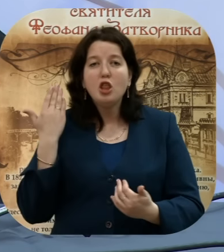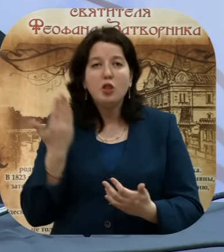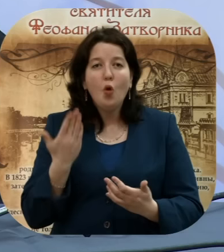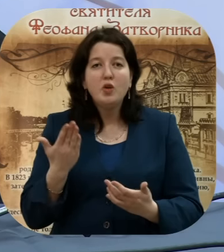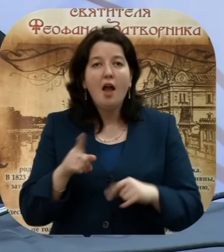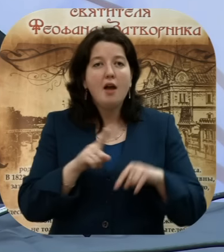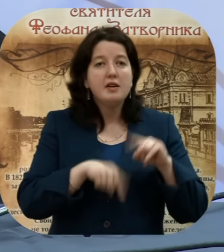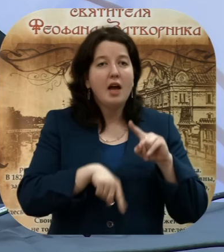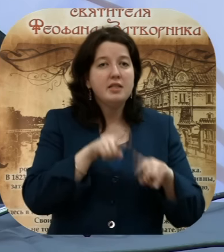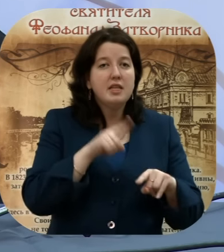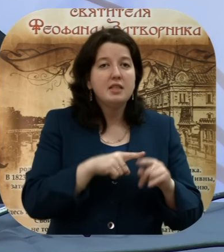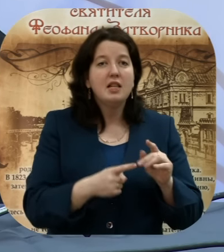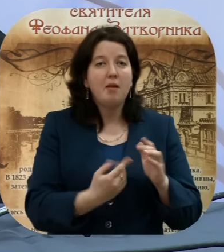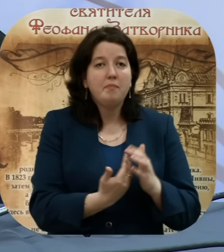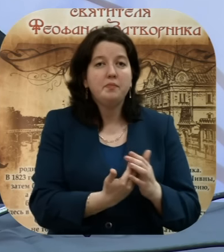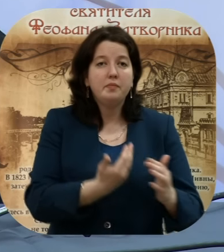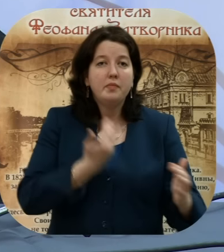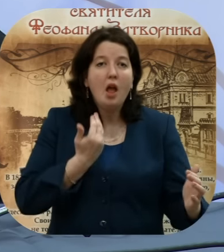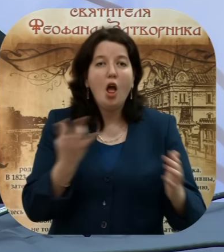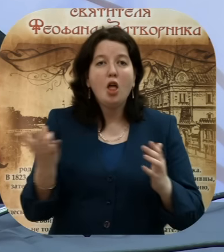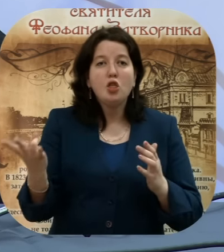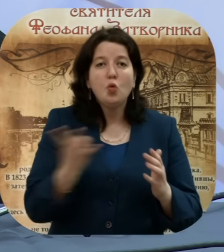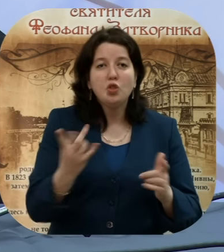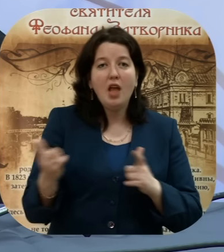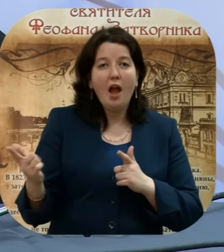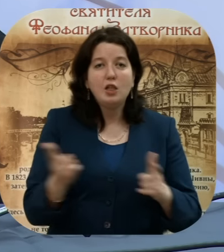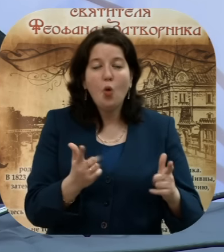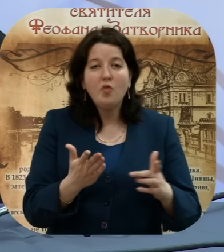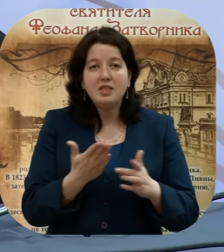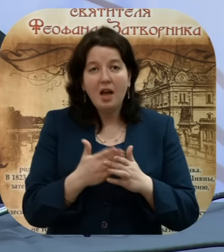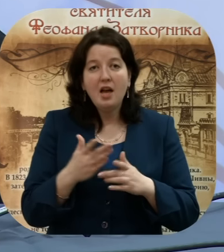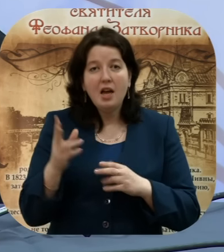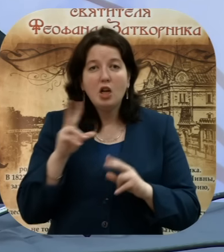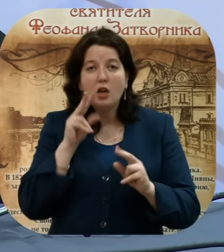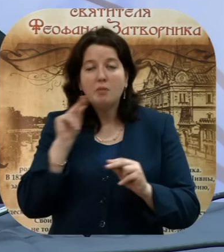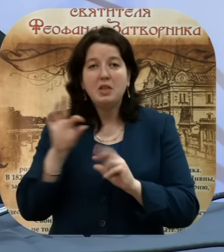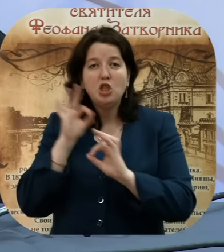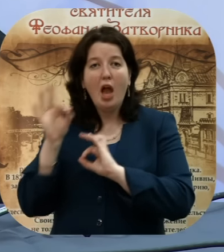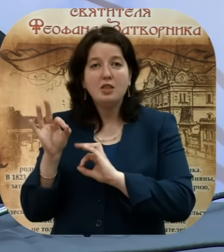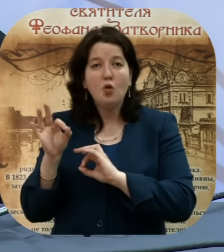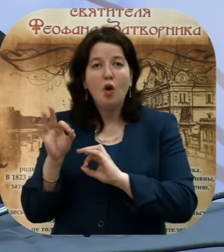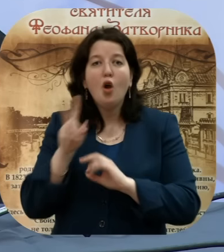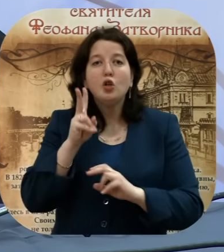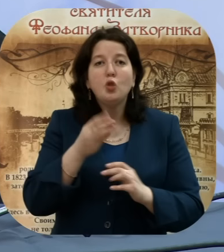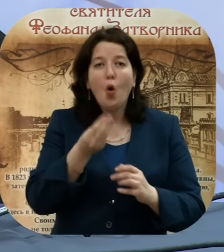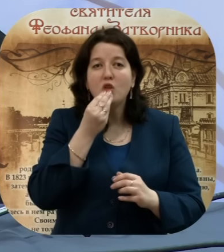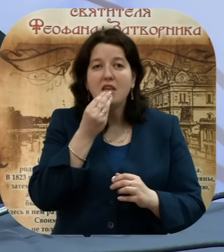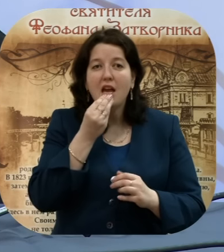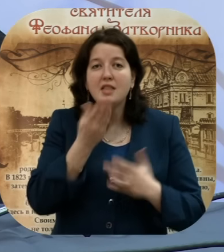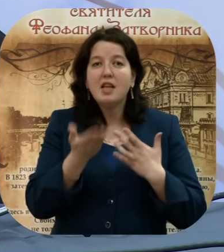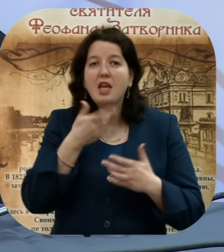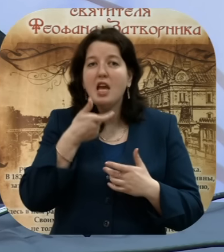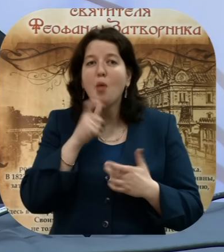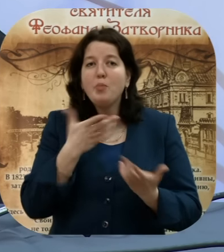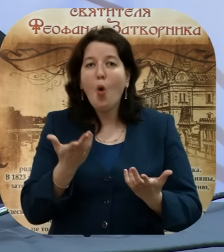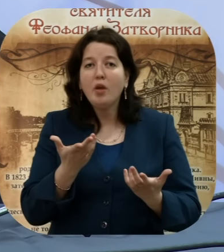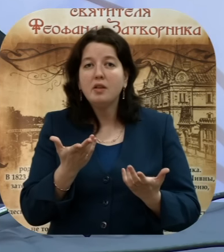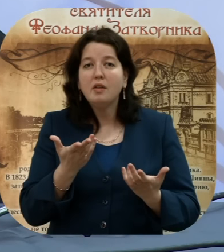надо готовиться к причастию. Что апостол Павел пишет? Кто ест или пьет, я говорю,